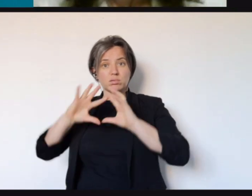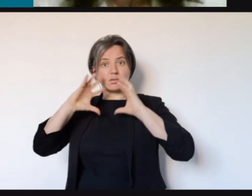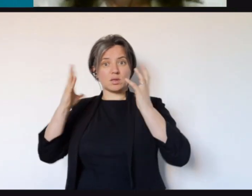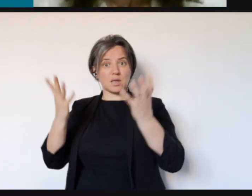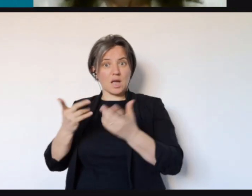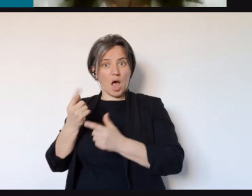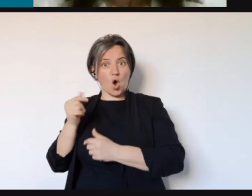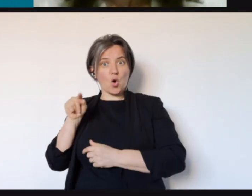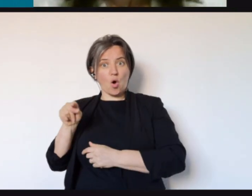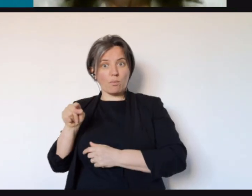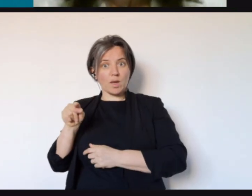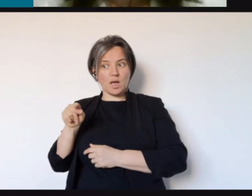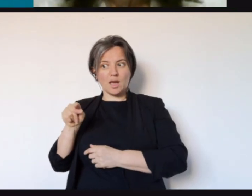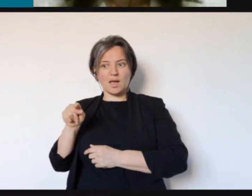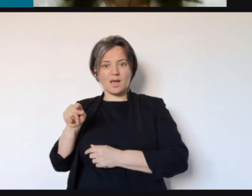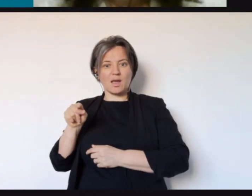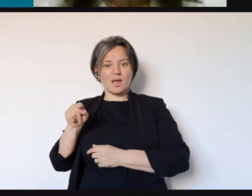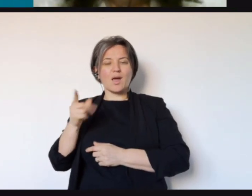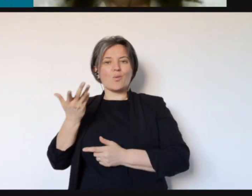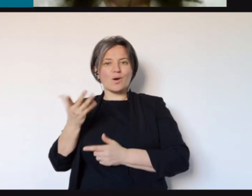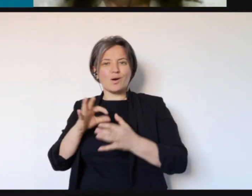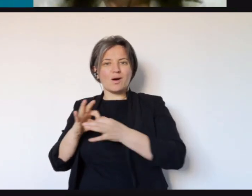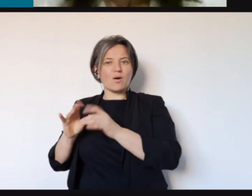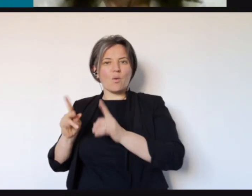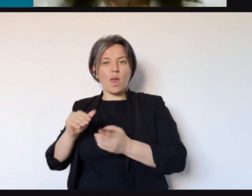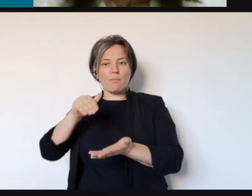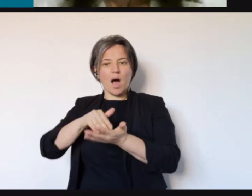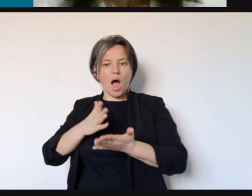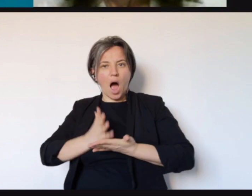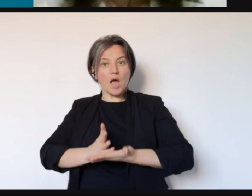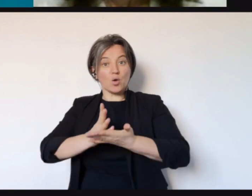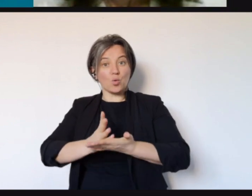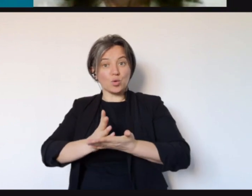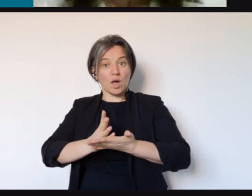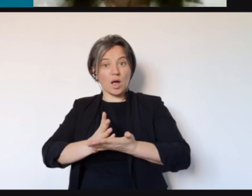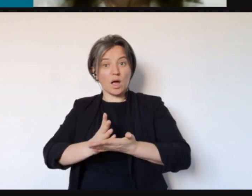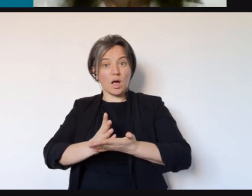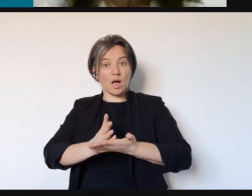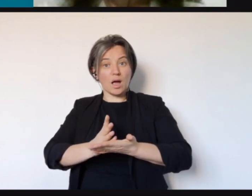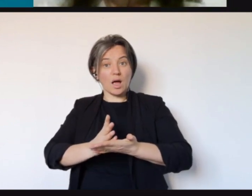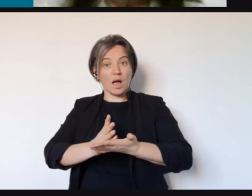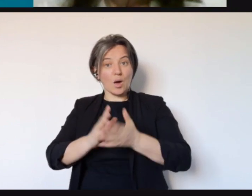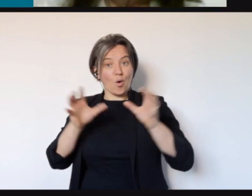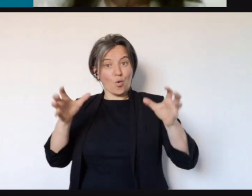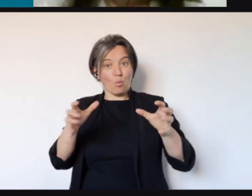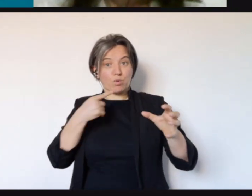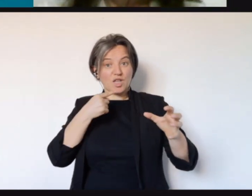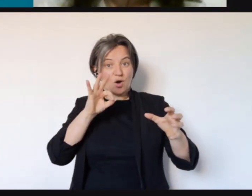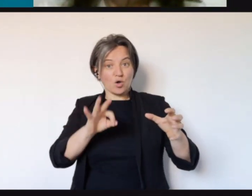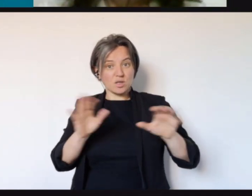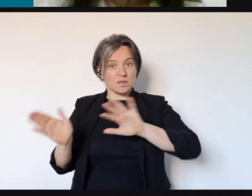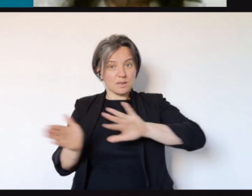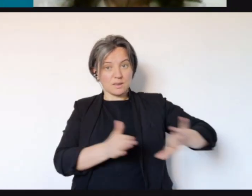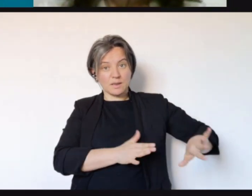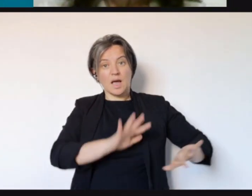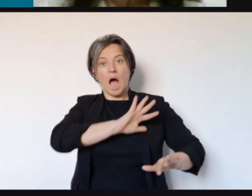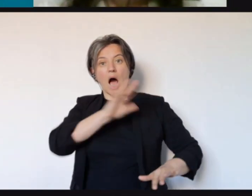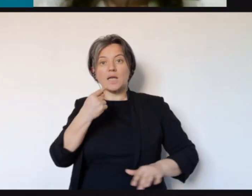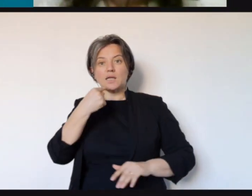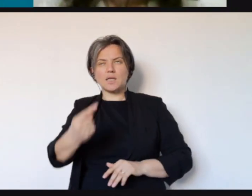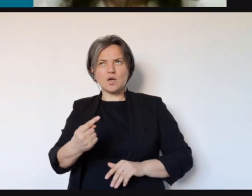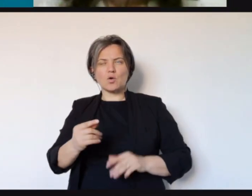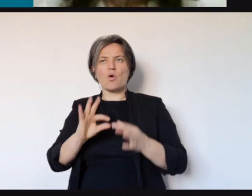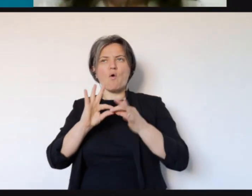economica mondiale, aiutiamo le banche, e quelli che dicono niente sarà più come